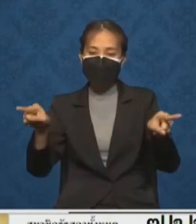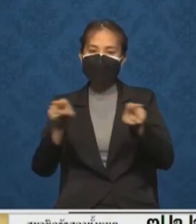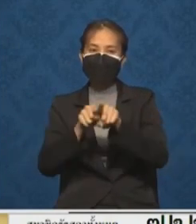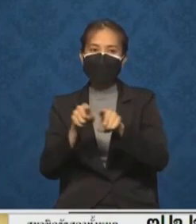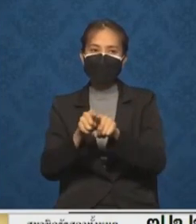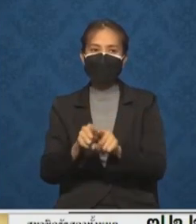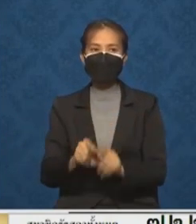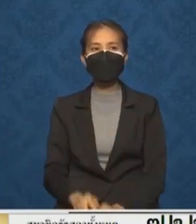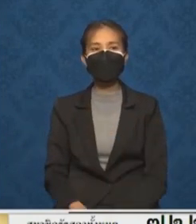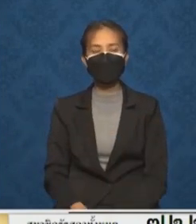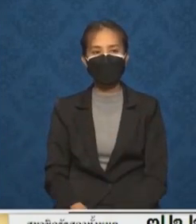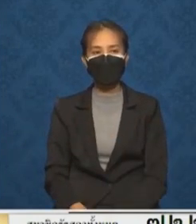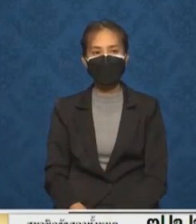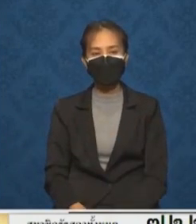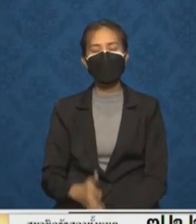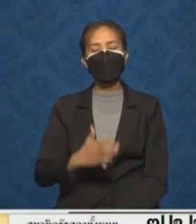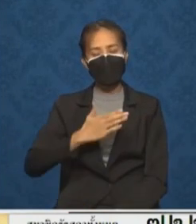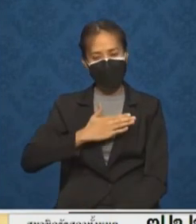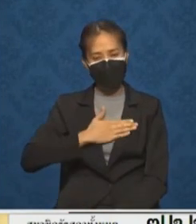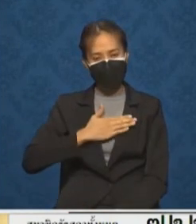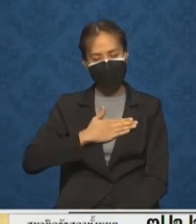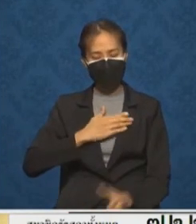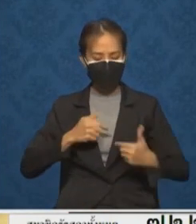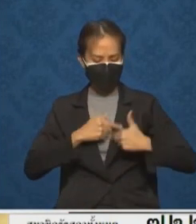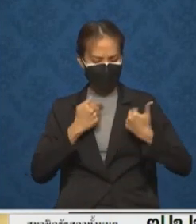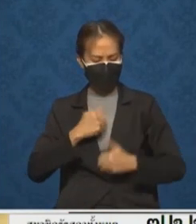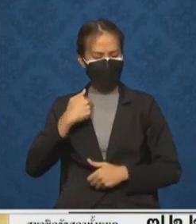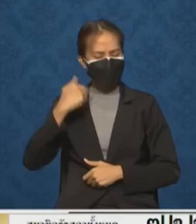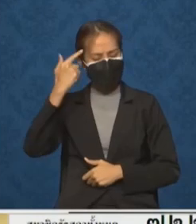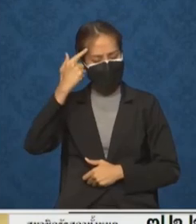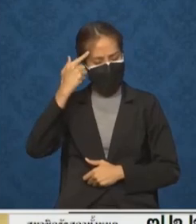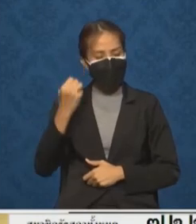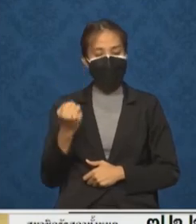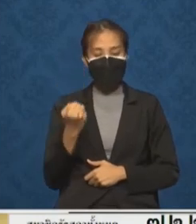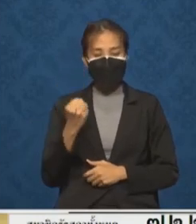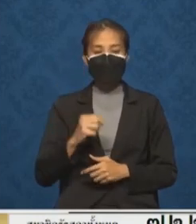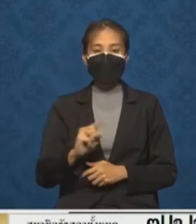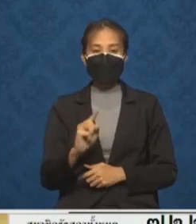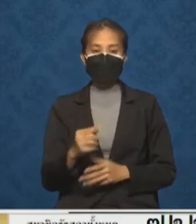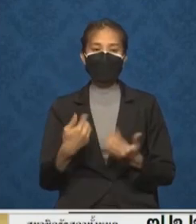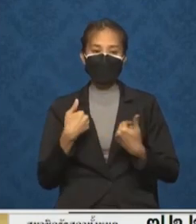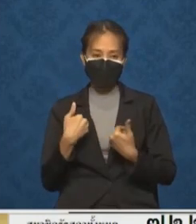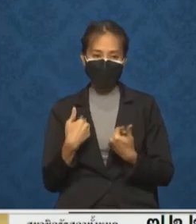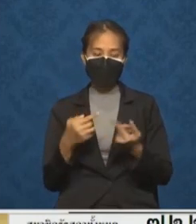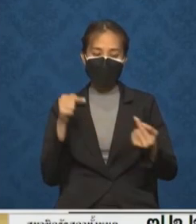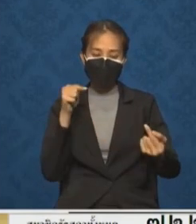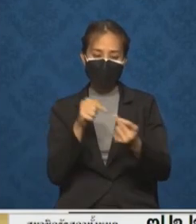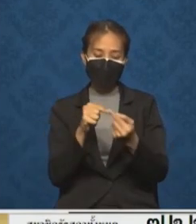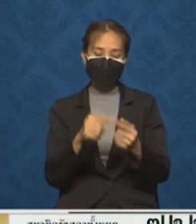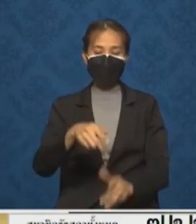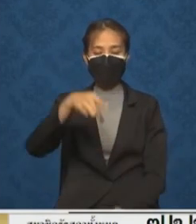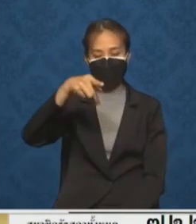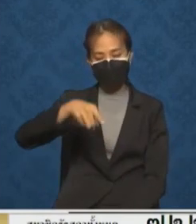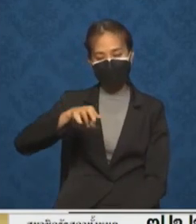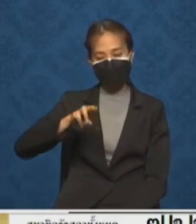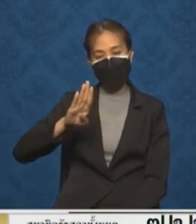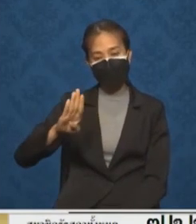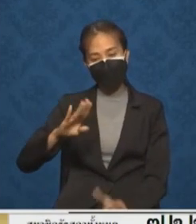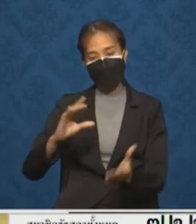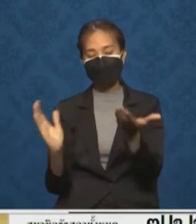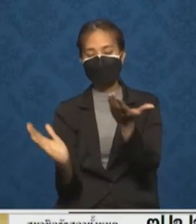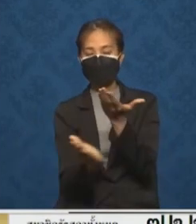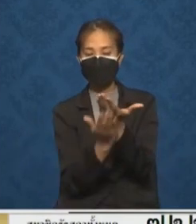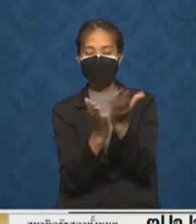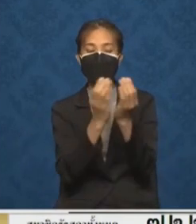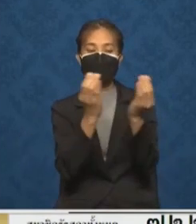ได้กระผมมั่นใจว่าภายใต้เนื้อหาสาระของพระบัญญัติประกอบรัฐธรรมนูญว่าด้วยการ